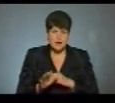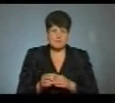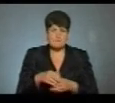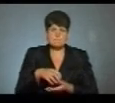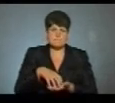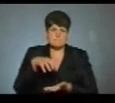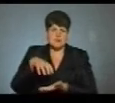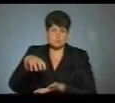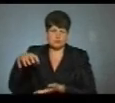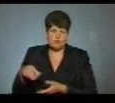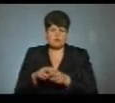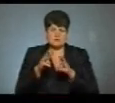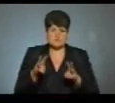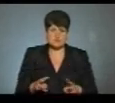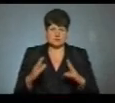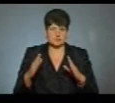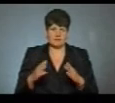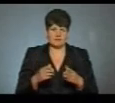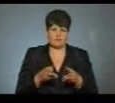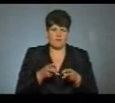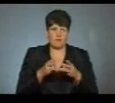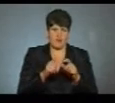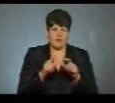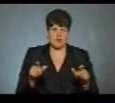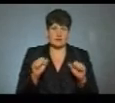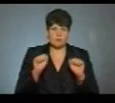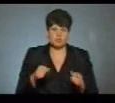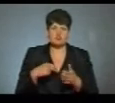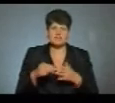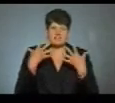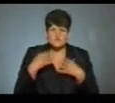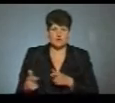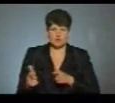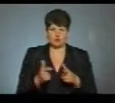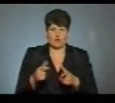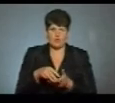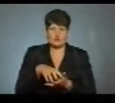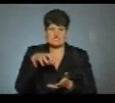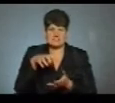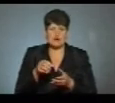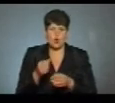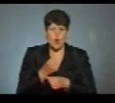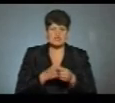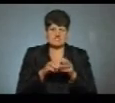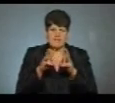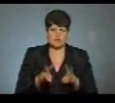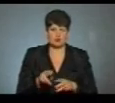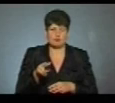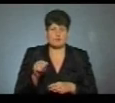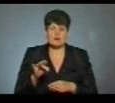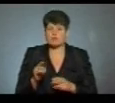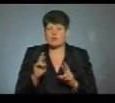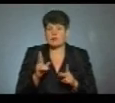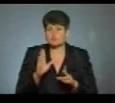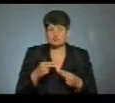в пекарнях. Так люди зможуть купити в магазині вже освячену паску. В яких магазинах будуть продавати ці паски, поки не вирішили,